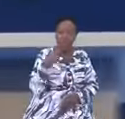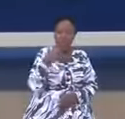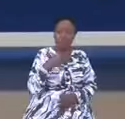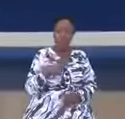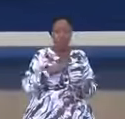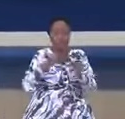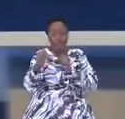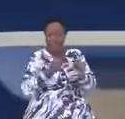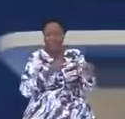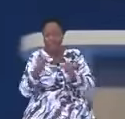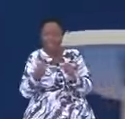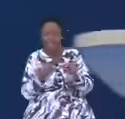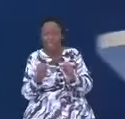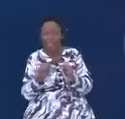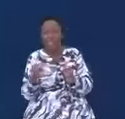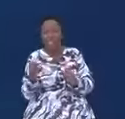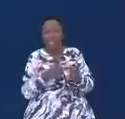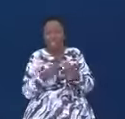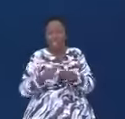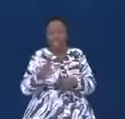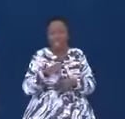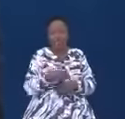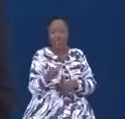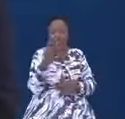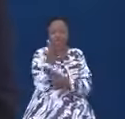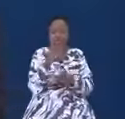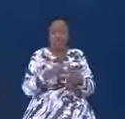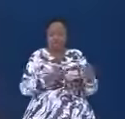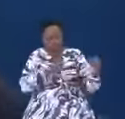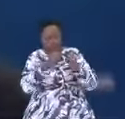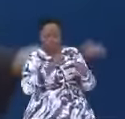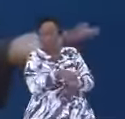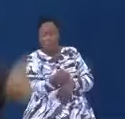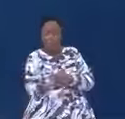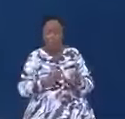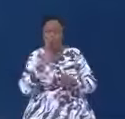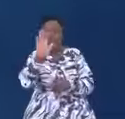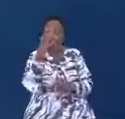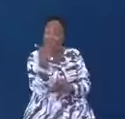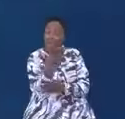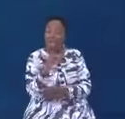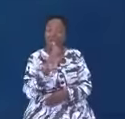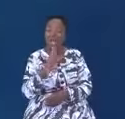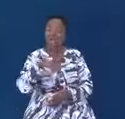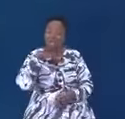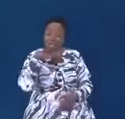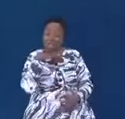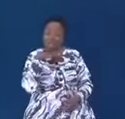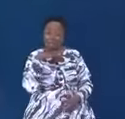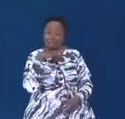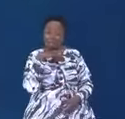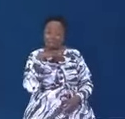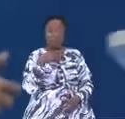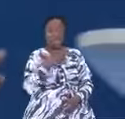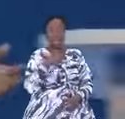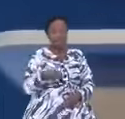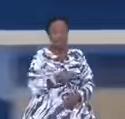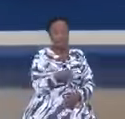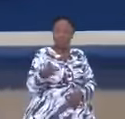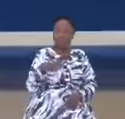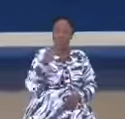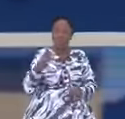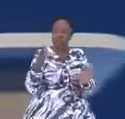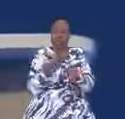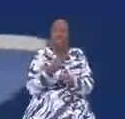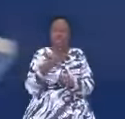quitus lemay pour fait mal aux autres vos mains sont souillés et ce qui ôte la vie d'autres